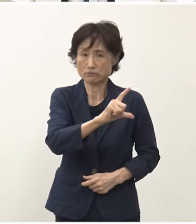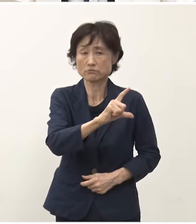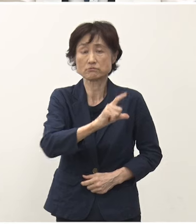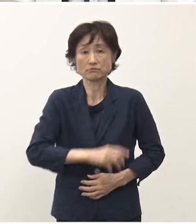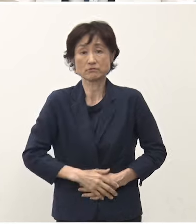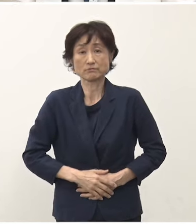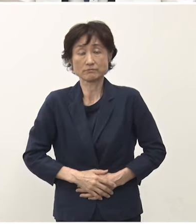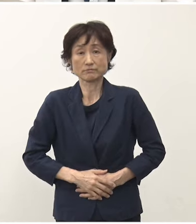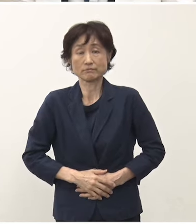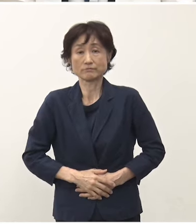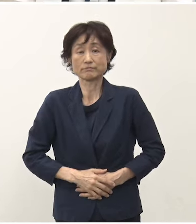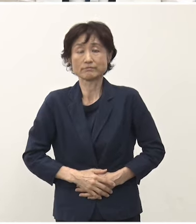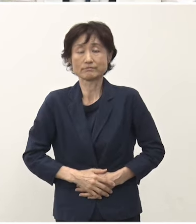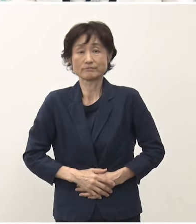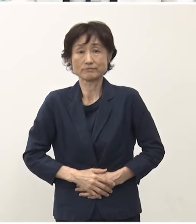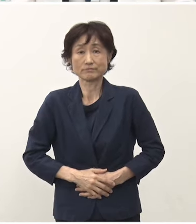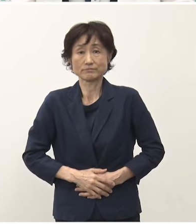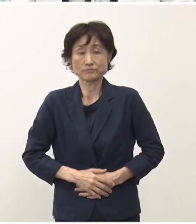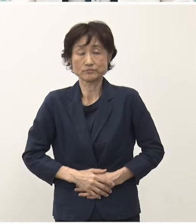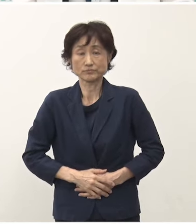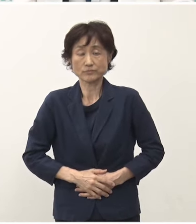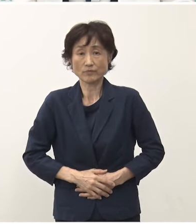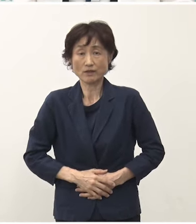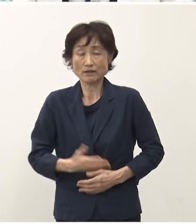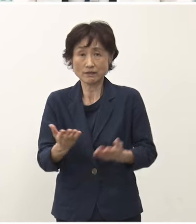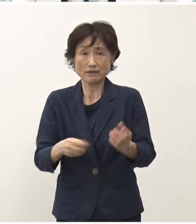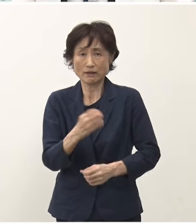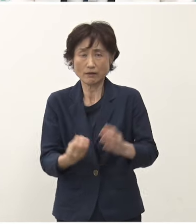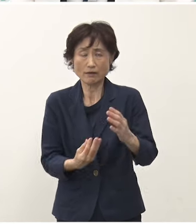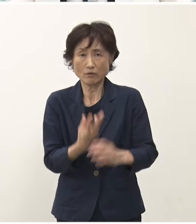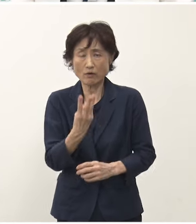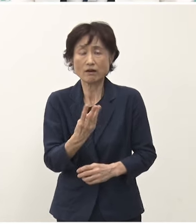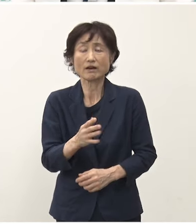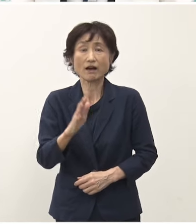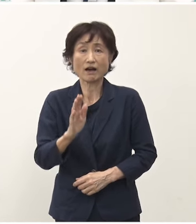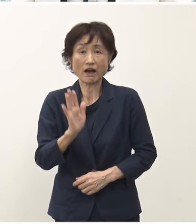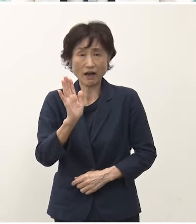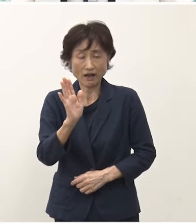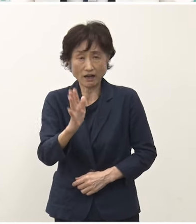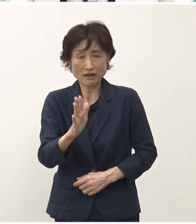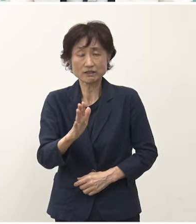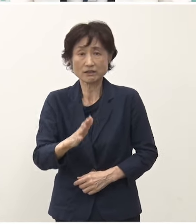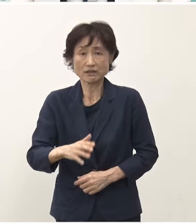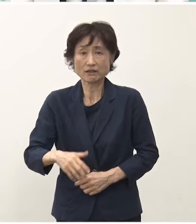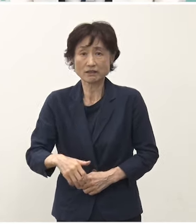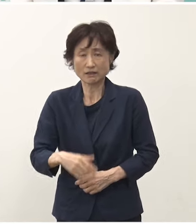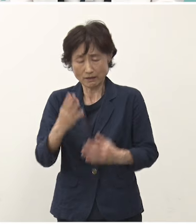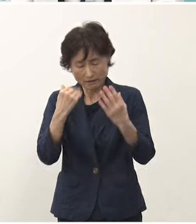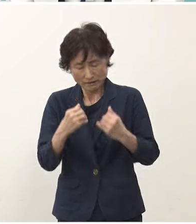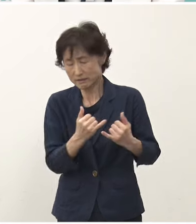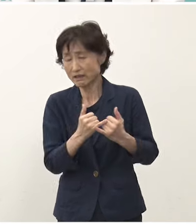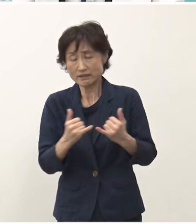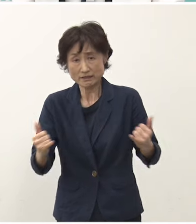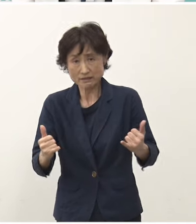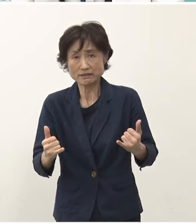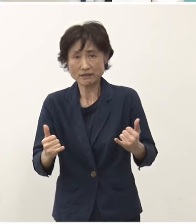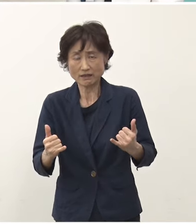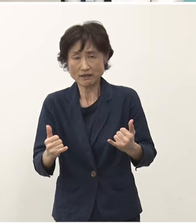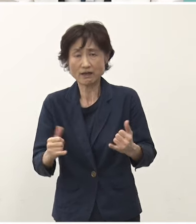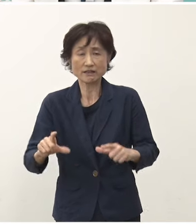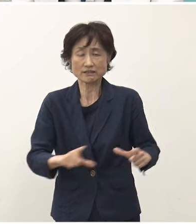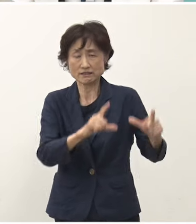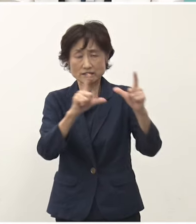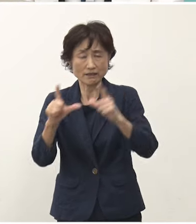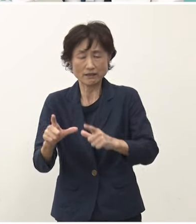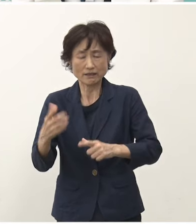ましたまた災害が発生した後被災者が抱える生活の再建に向けた課題を